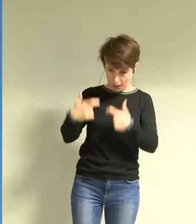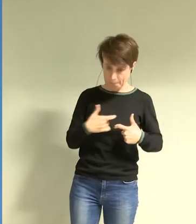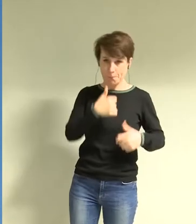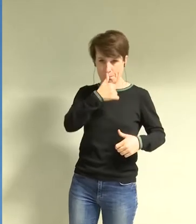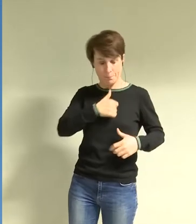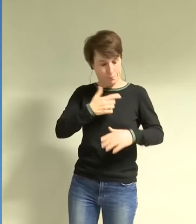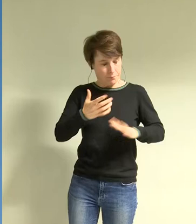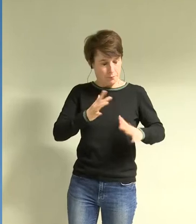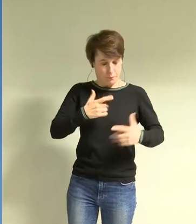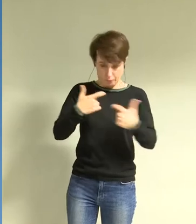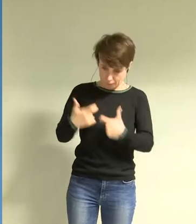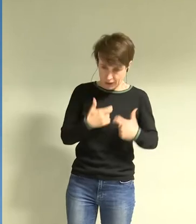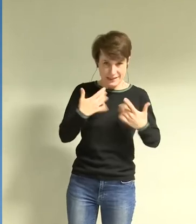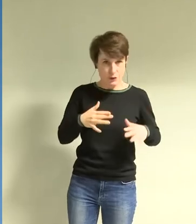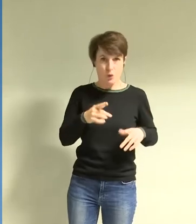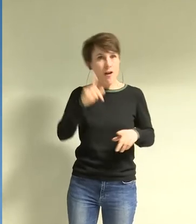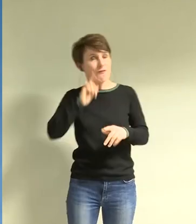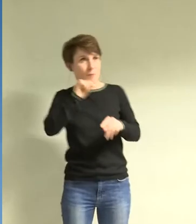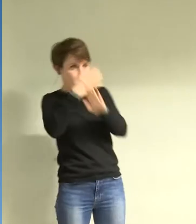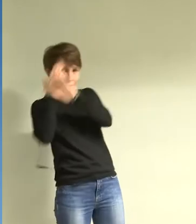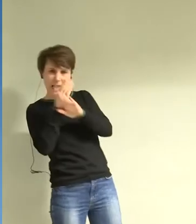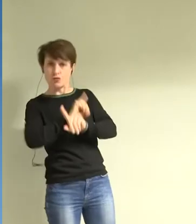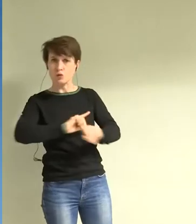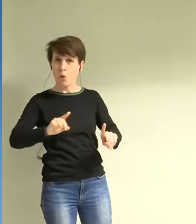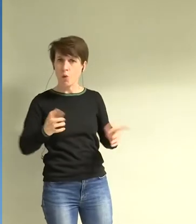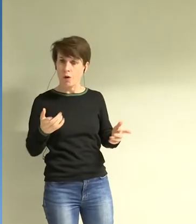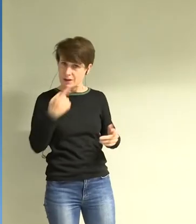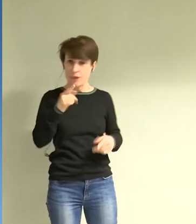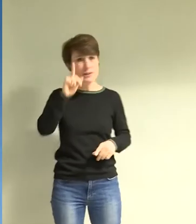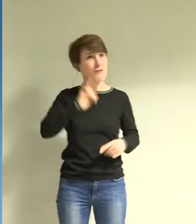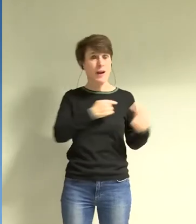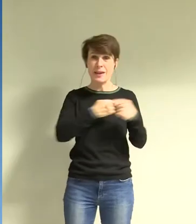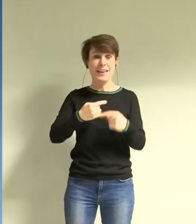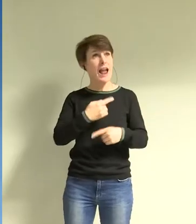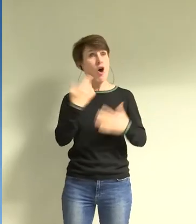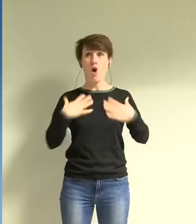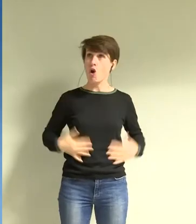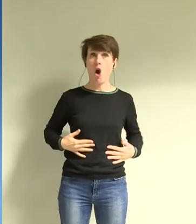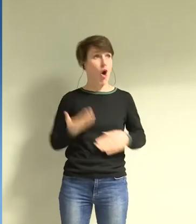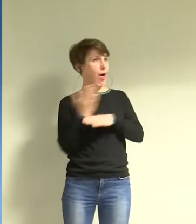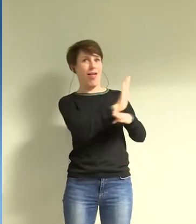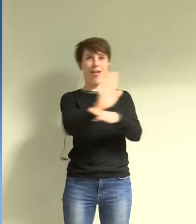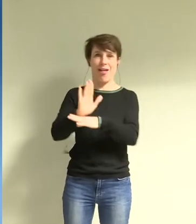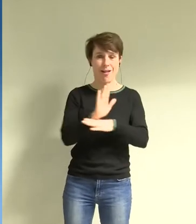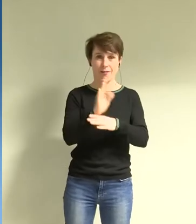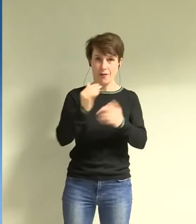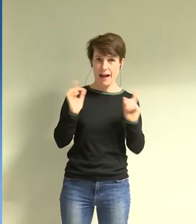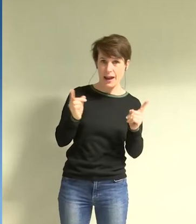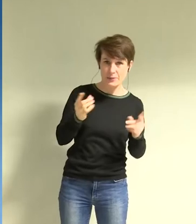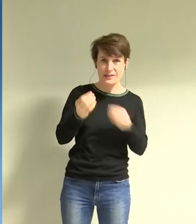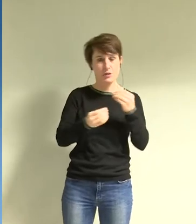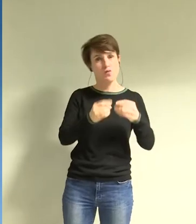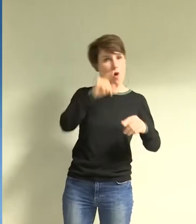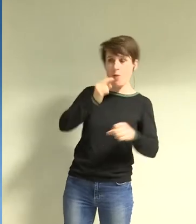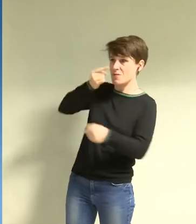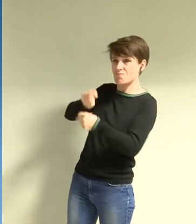si comme nous vous n'oubliez jamais qu'une femme n'est pas qu'un corps que l'on exposé à la piscine ou une personne à qui l'on dicte son attitude